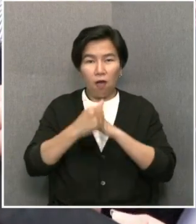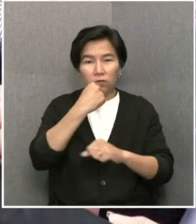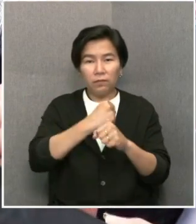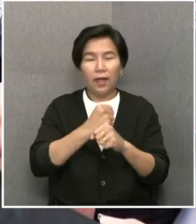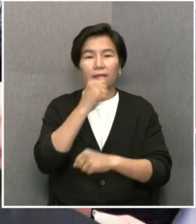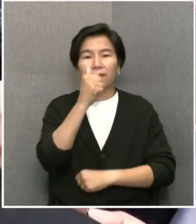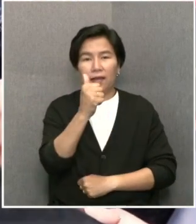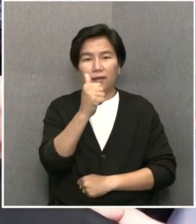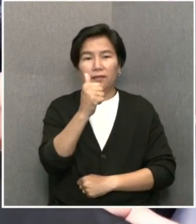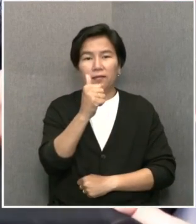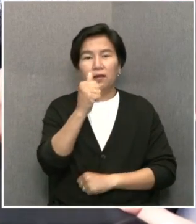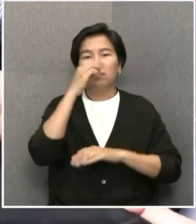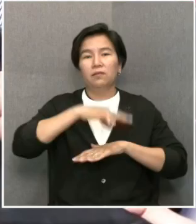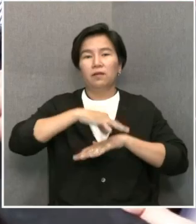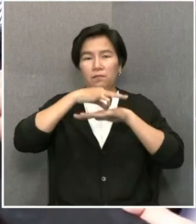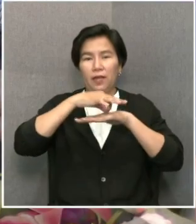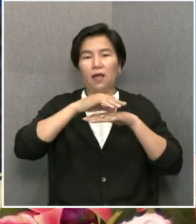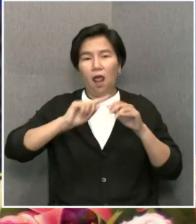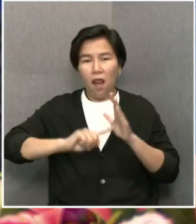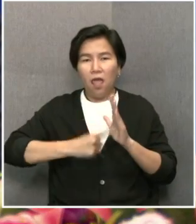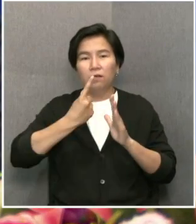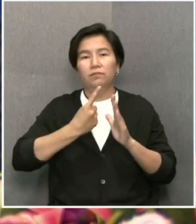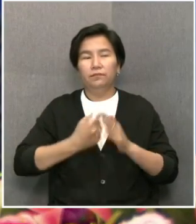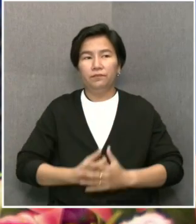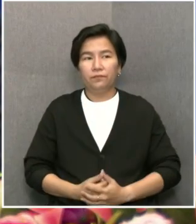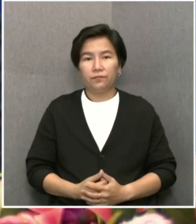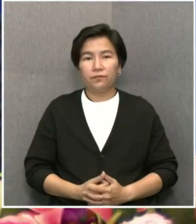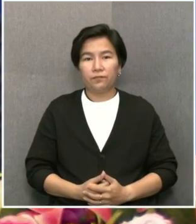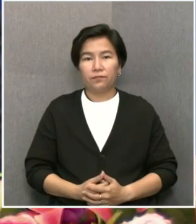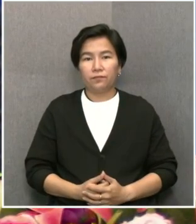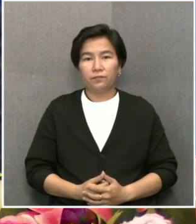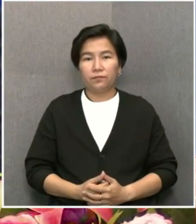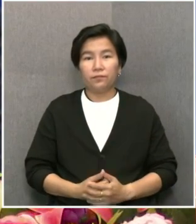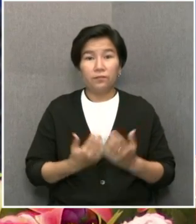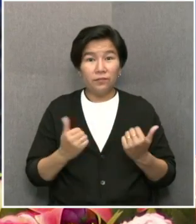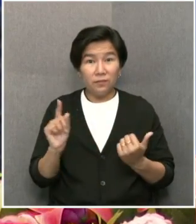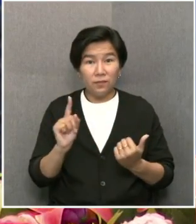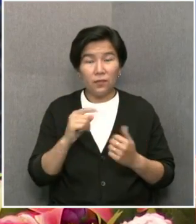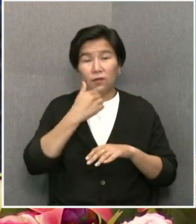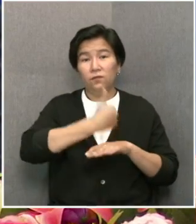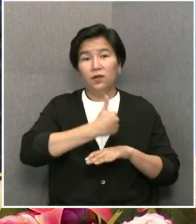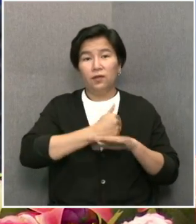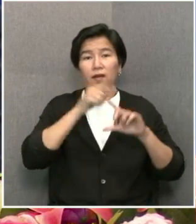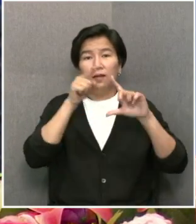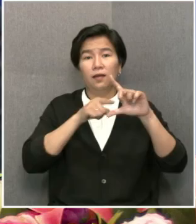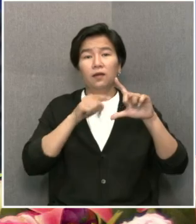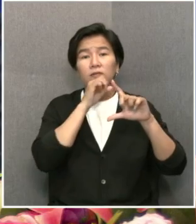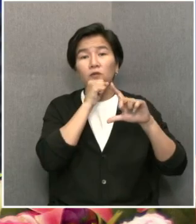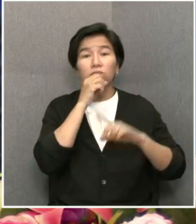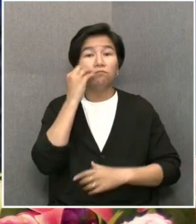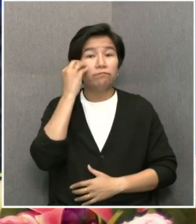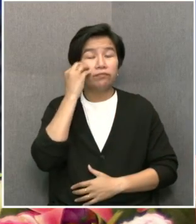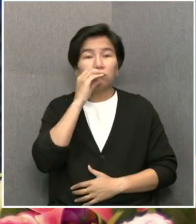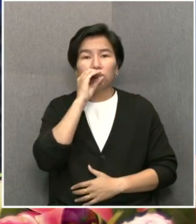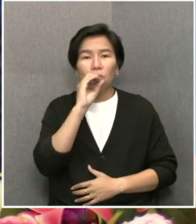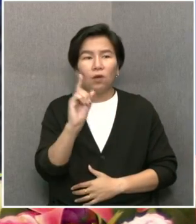สมาชิกภาพเริ่มตั้งแต่วันเลือกตั้งขณะที่นายพิธาลิ้มเจริญรัตน์หัวหน้าพรรคก้าวไกลระบุว่าไม่ได้